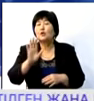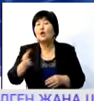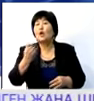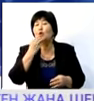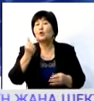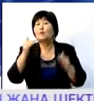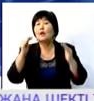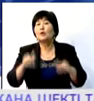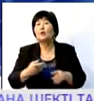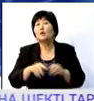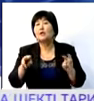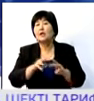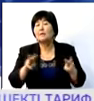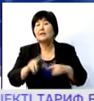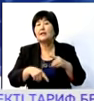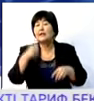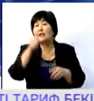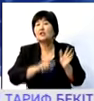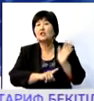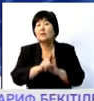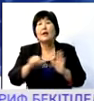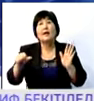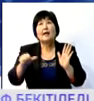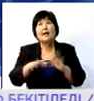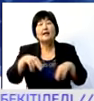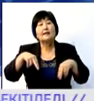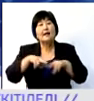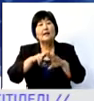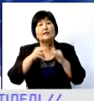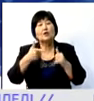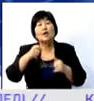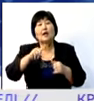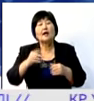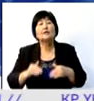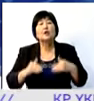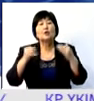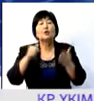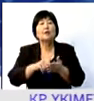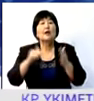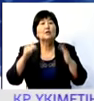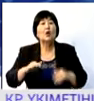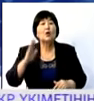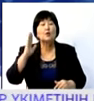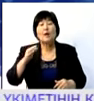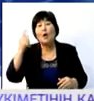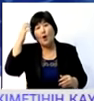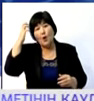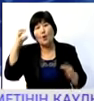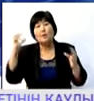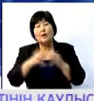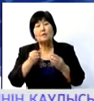бағасын төмендету үшін министрлік келер жылдан бастап электр станциялар үшін газдың көтерме бағасын төмендетпек. Көмір бағасы